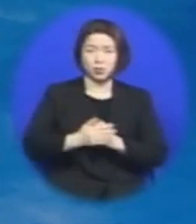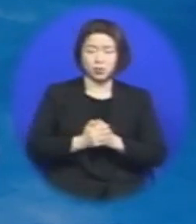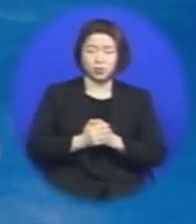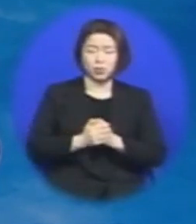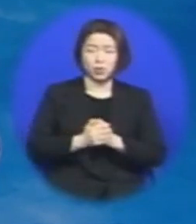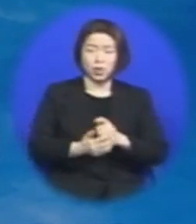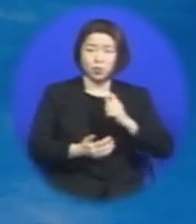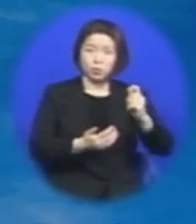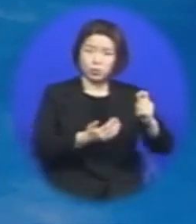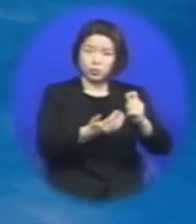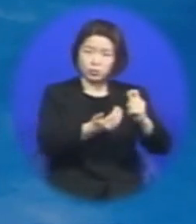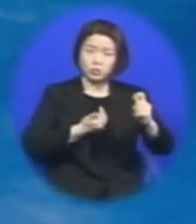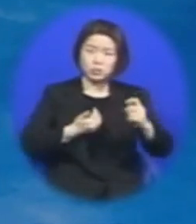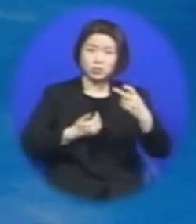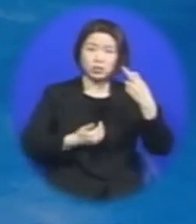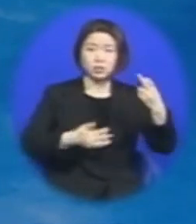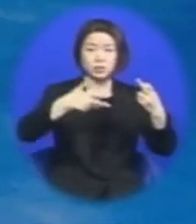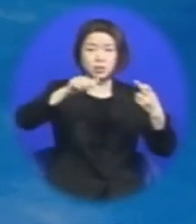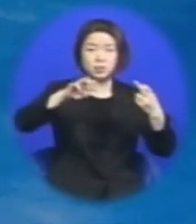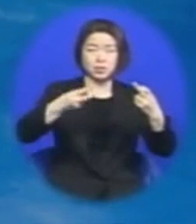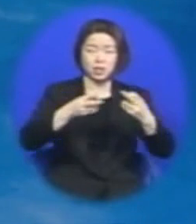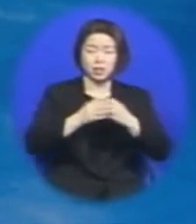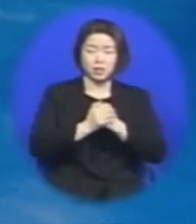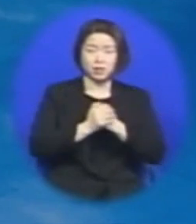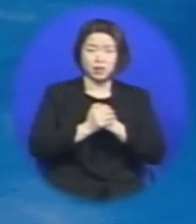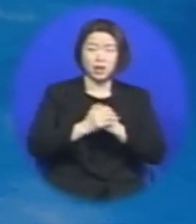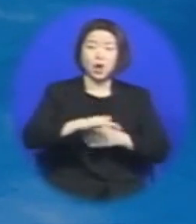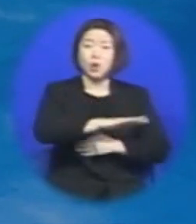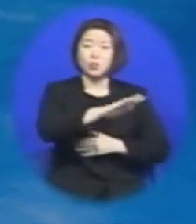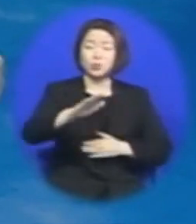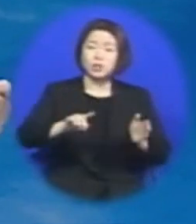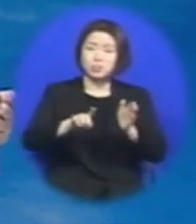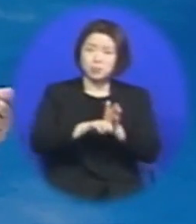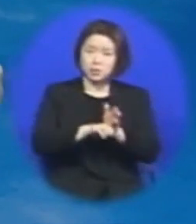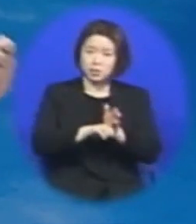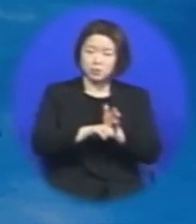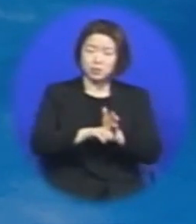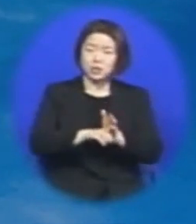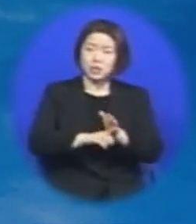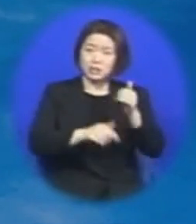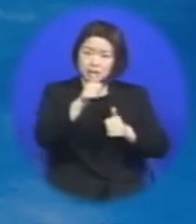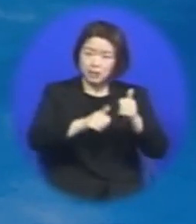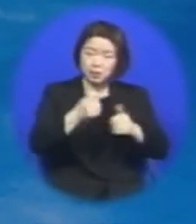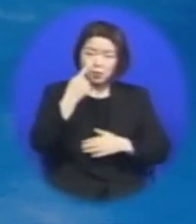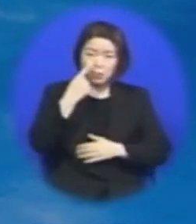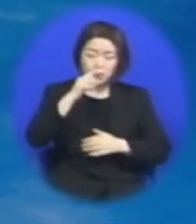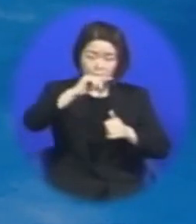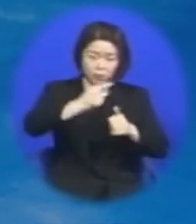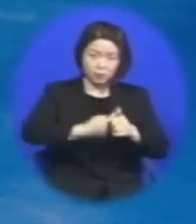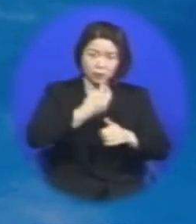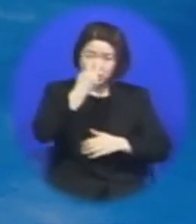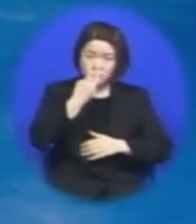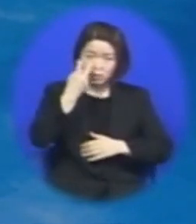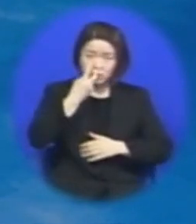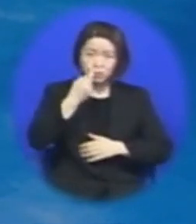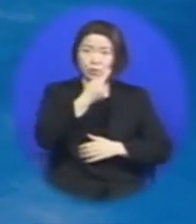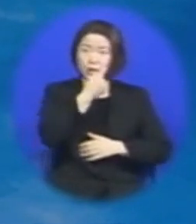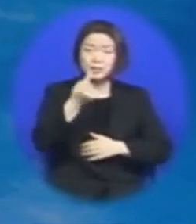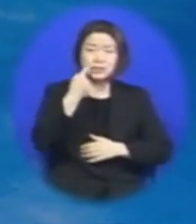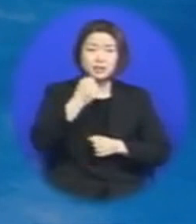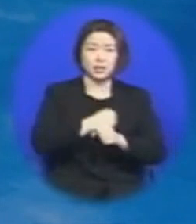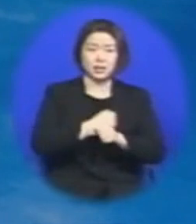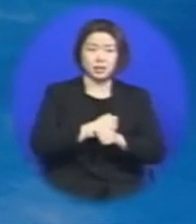5절에 우리 믿음을 한번 시험해 보고 스스로 한번 점검하고 확증해 보라